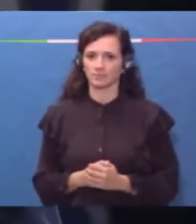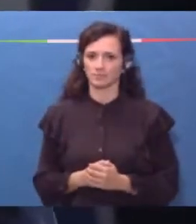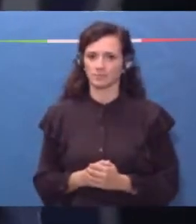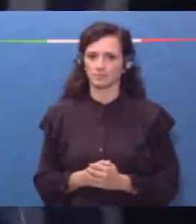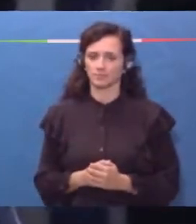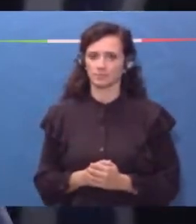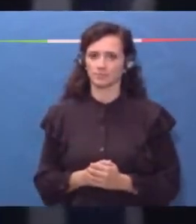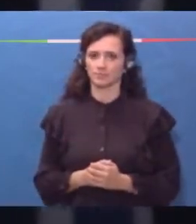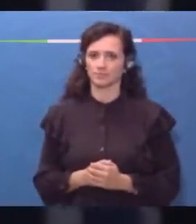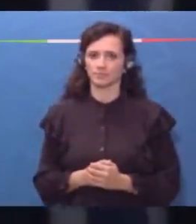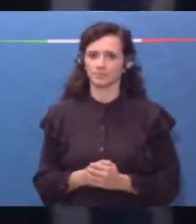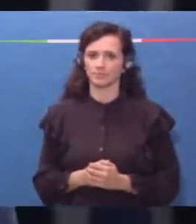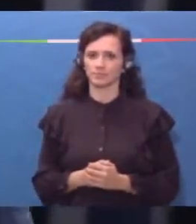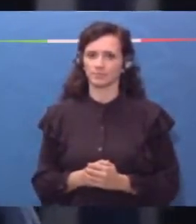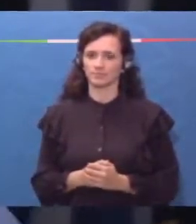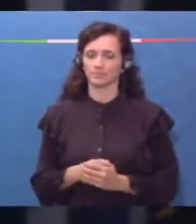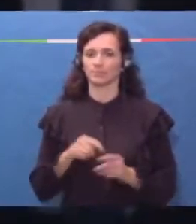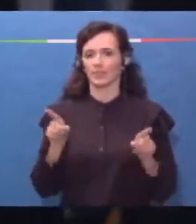Macron. Merci.